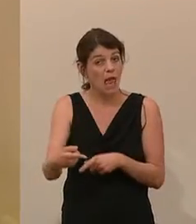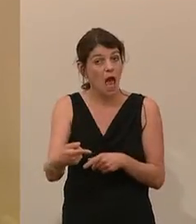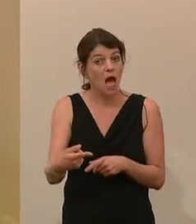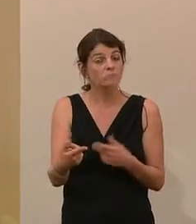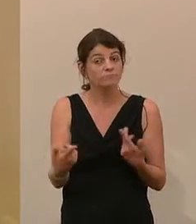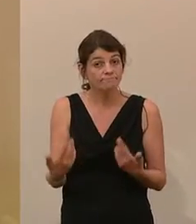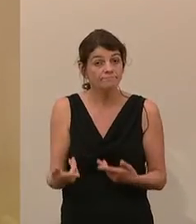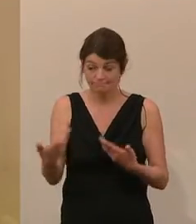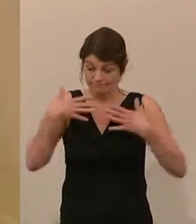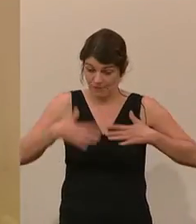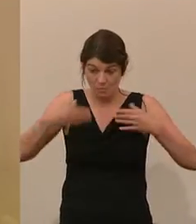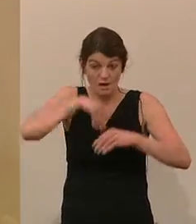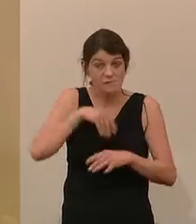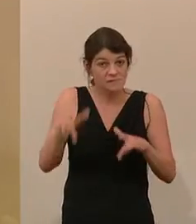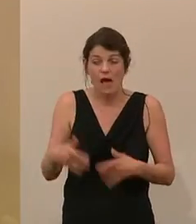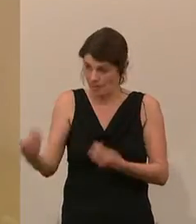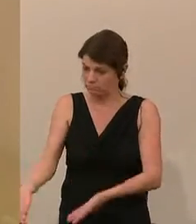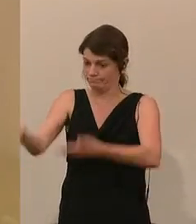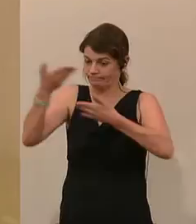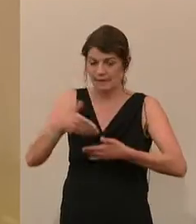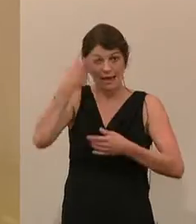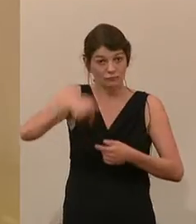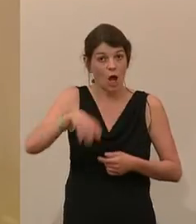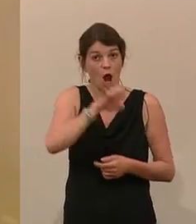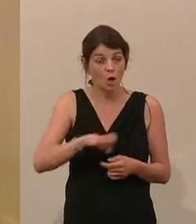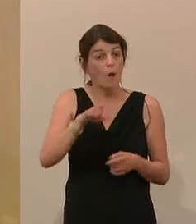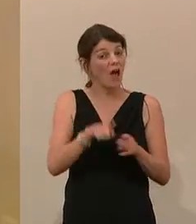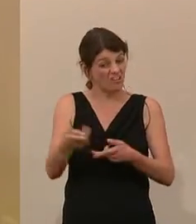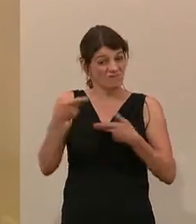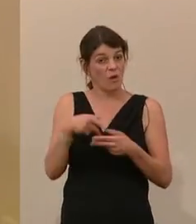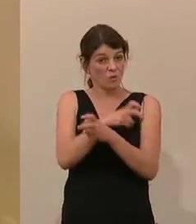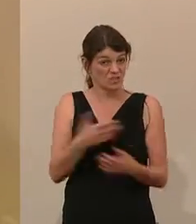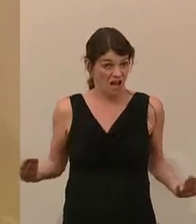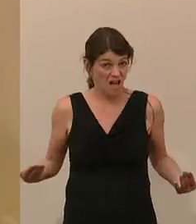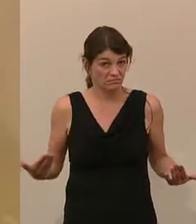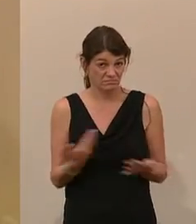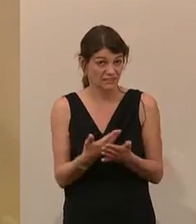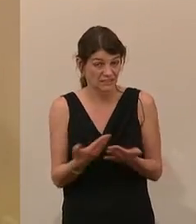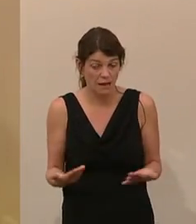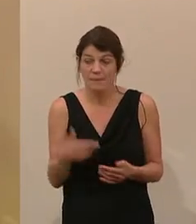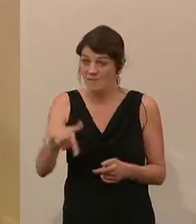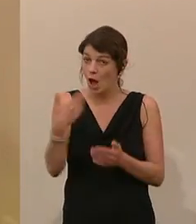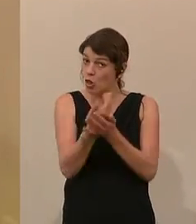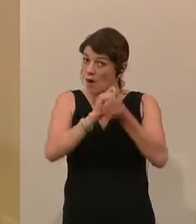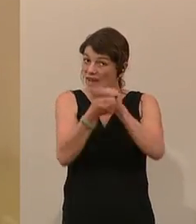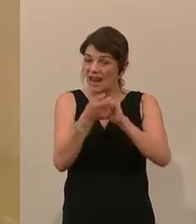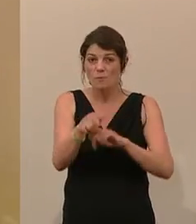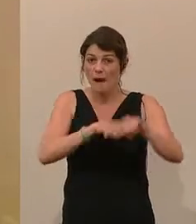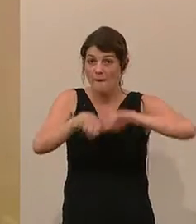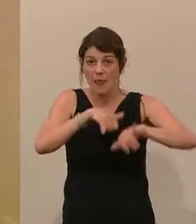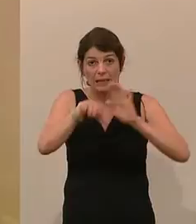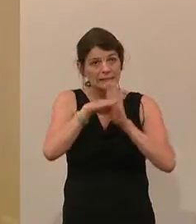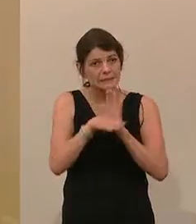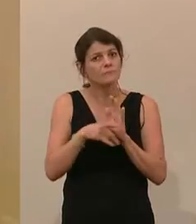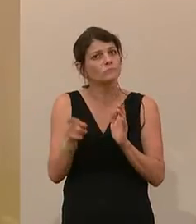das Quecksilber zu uns, zu den Menschen, auch hier bei uns in Europa und in Österreich. Diese Novelle des Chemikaliengesetzes